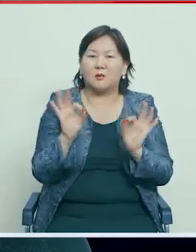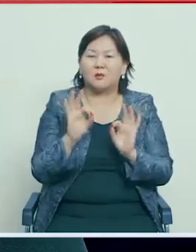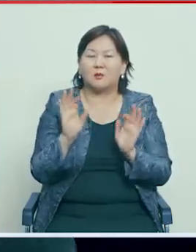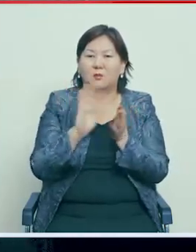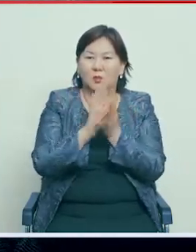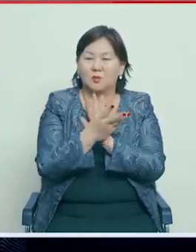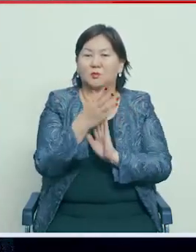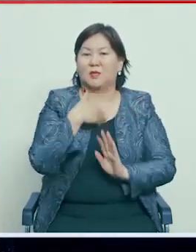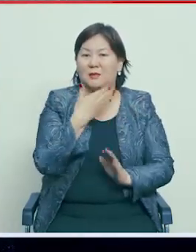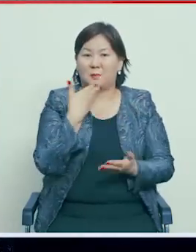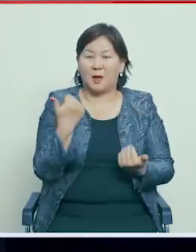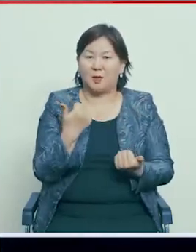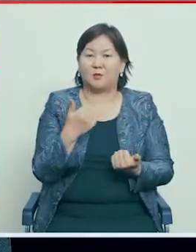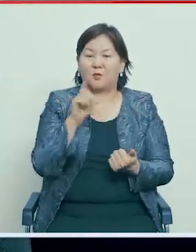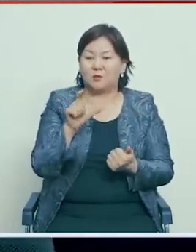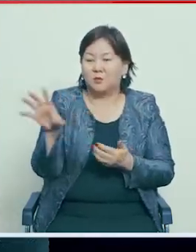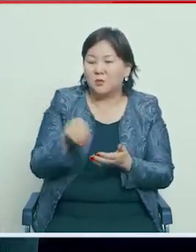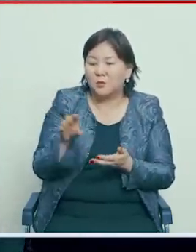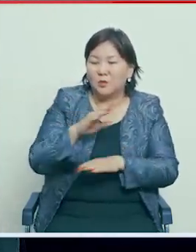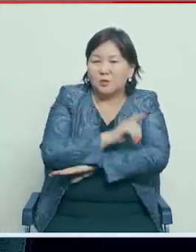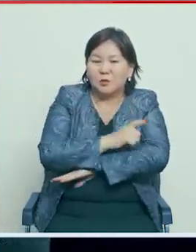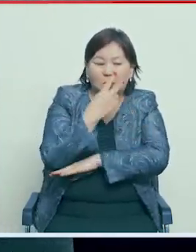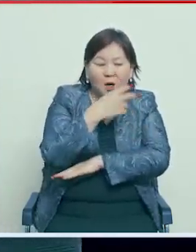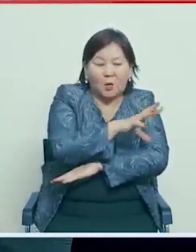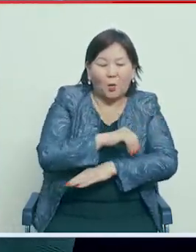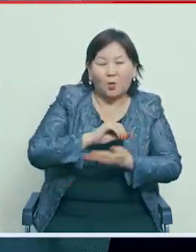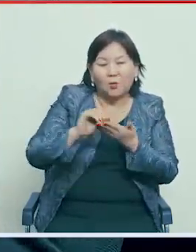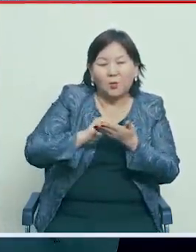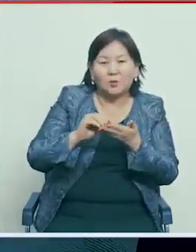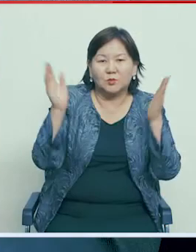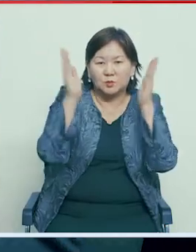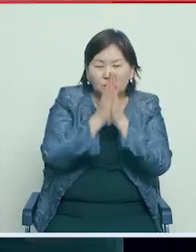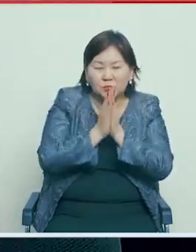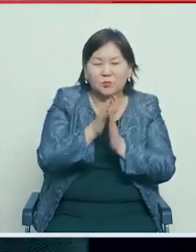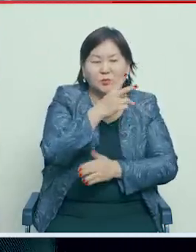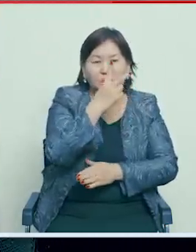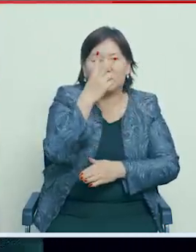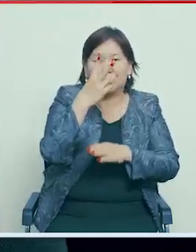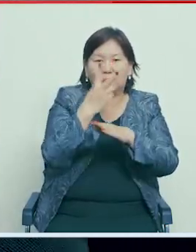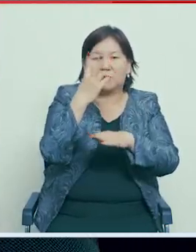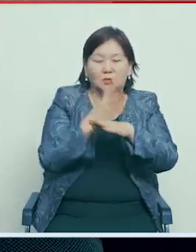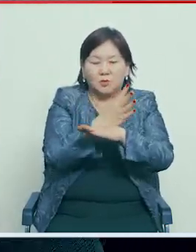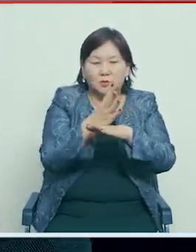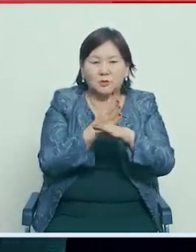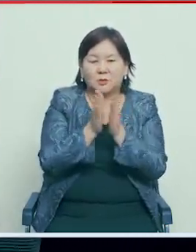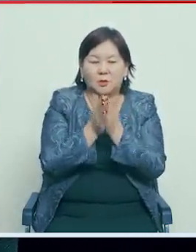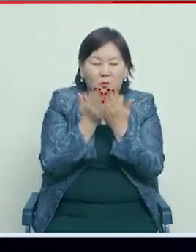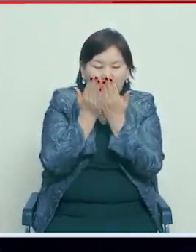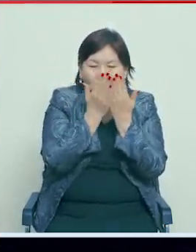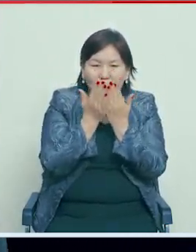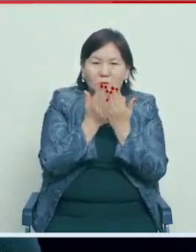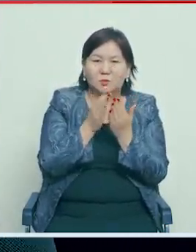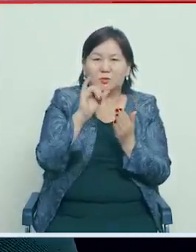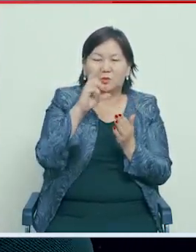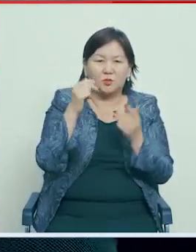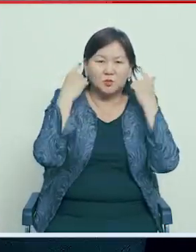байхгүй байсан. Би хүнээс хуулж л хичээлээ хийдэг байсан. Ингээ би шүнжэнгөө бүтэн 24 цаг тэр номыг уншиж юу